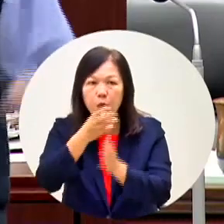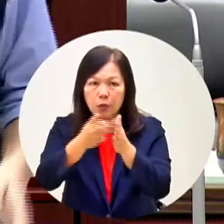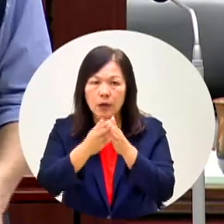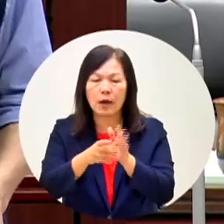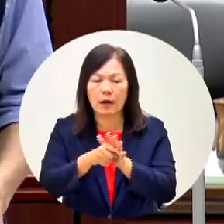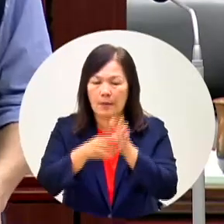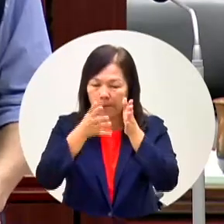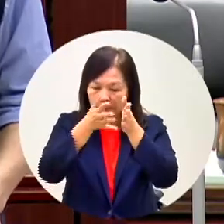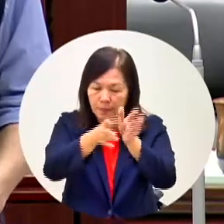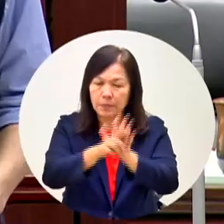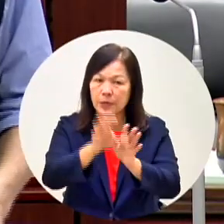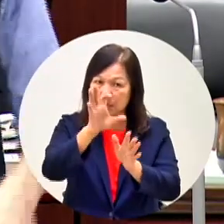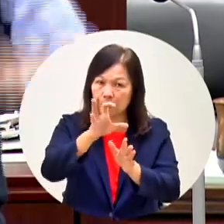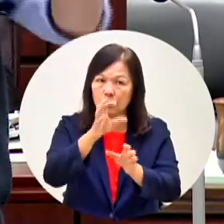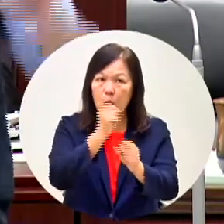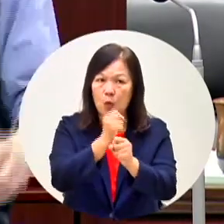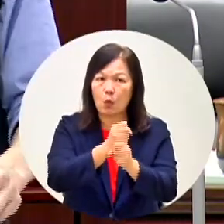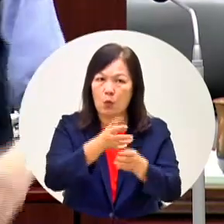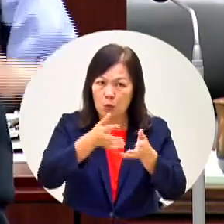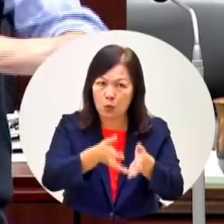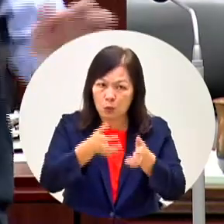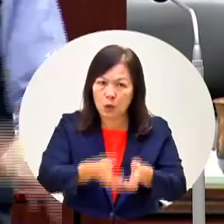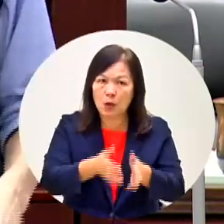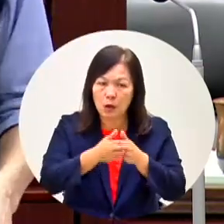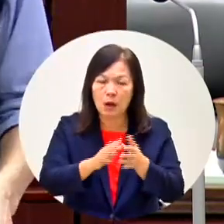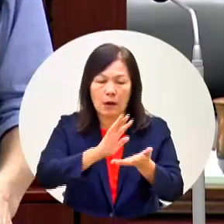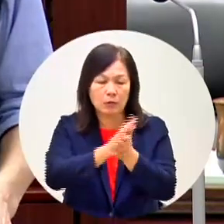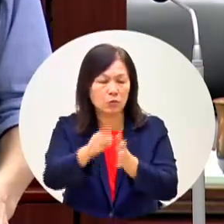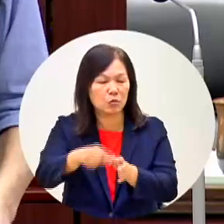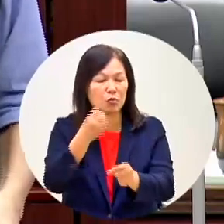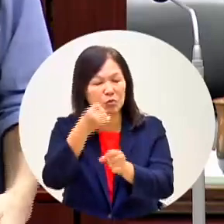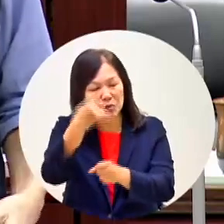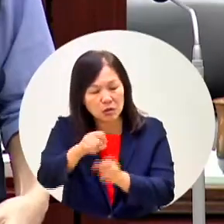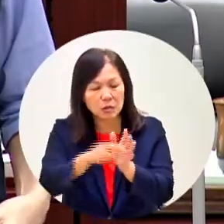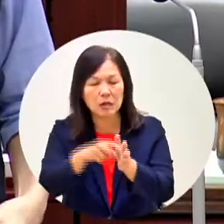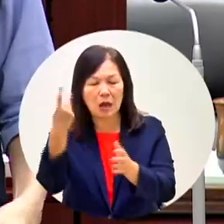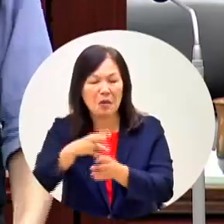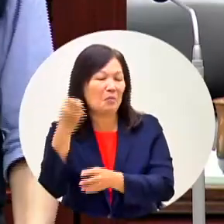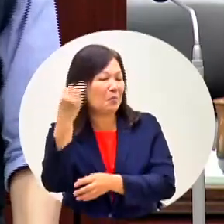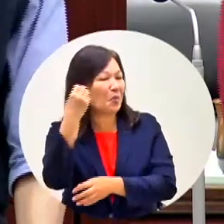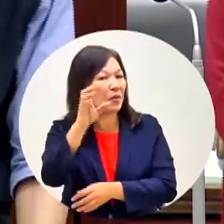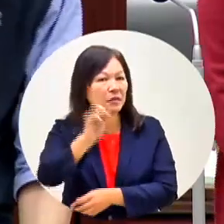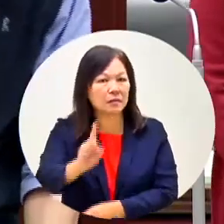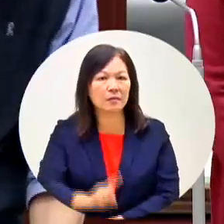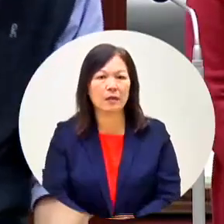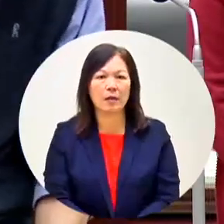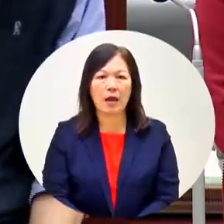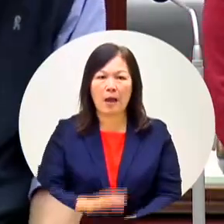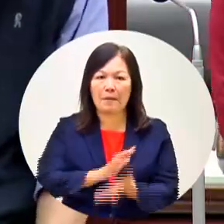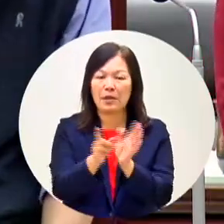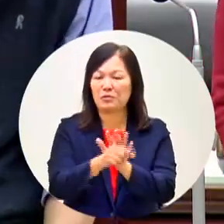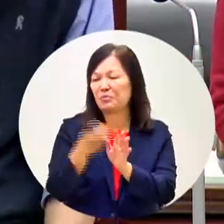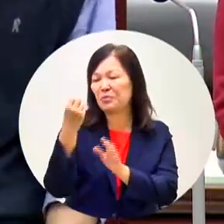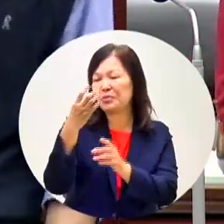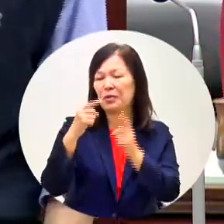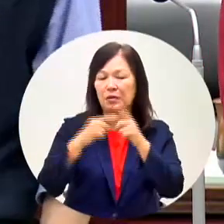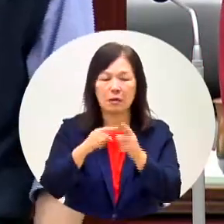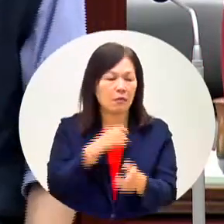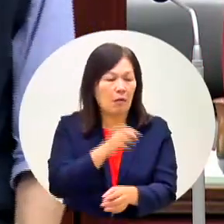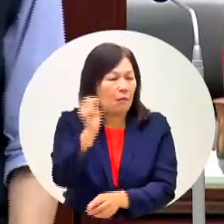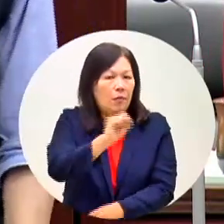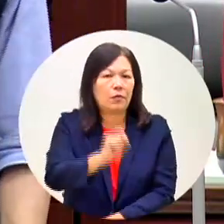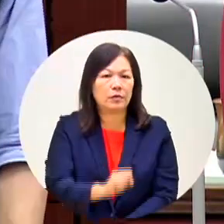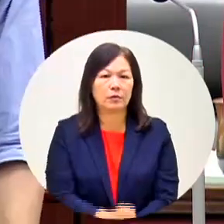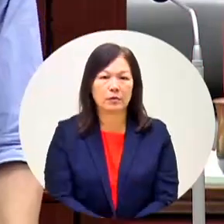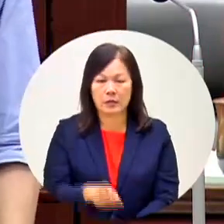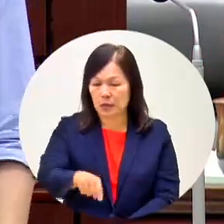凭什么做现代化？不要讲发展观光，连做一个现代化的文明人都不够资格了。厕所这一块，我们要请相关的单